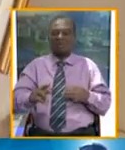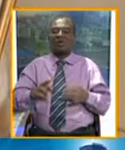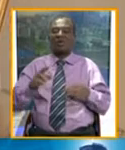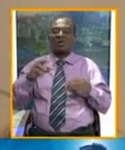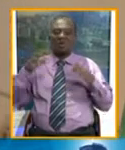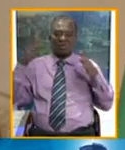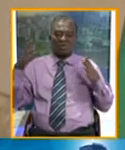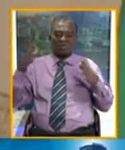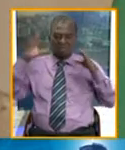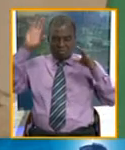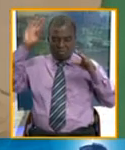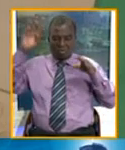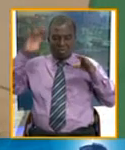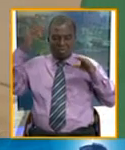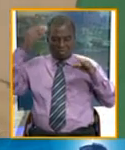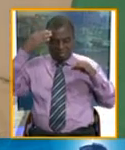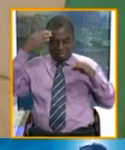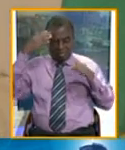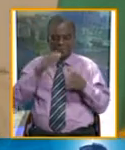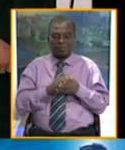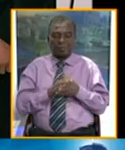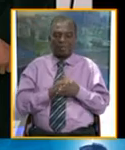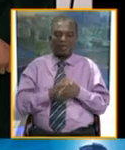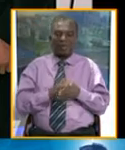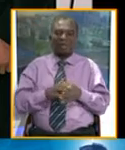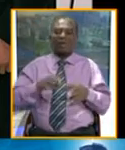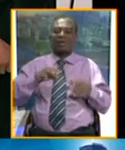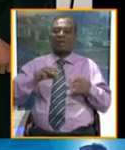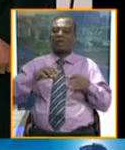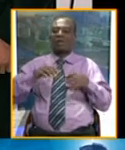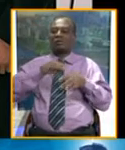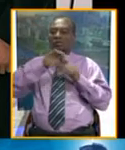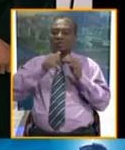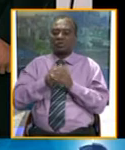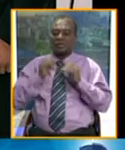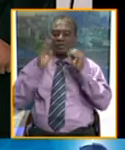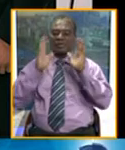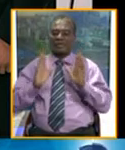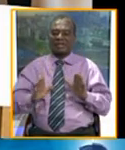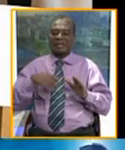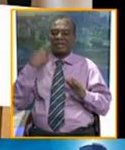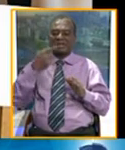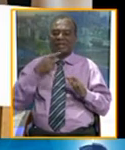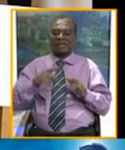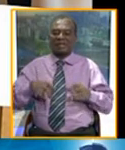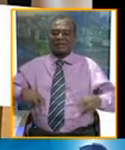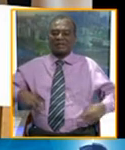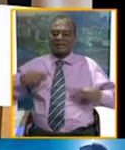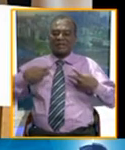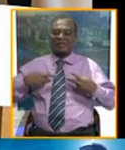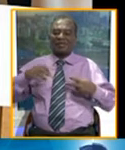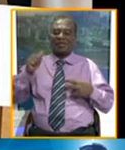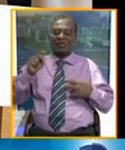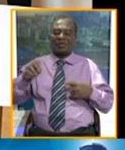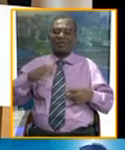La représentation diplomatique ivoirienne à Ottawa, la capitale, a déposé des gerbes de fleurs devant la photo